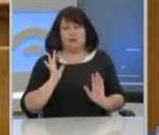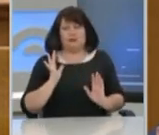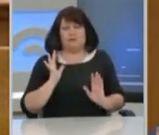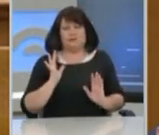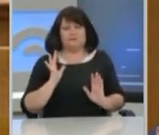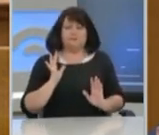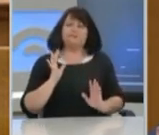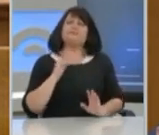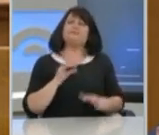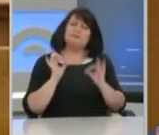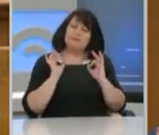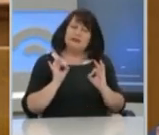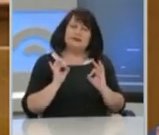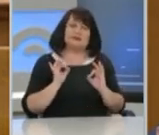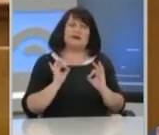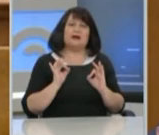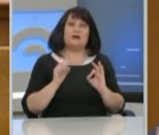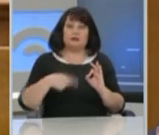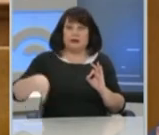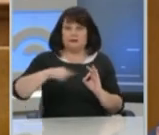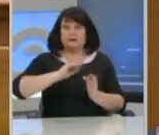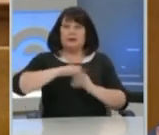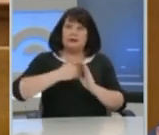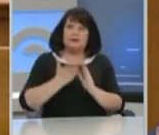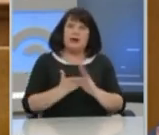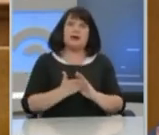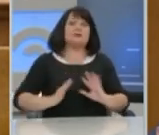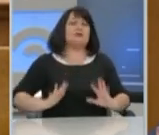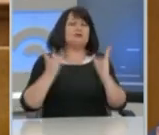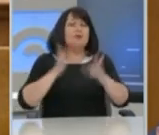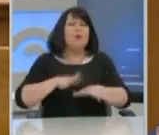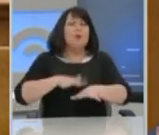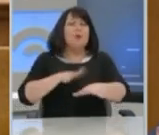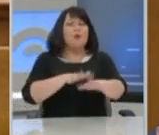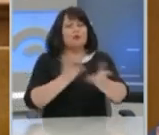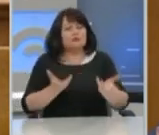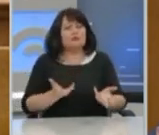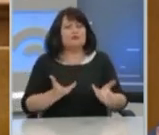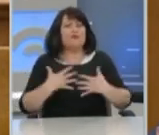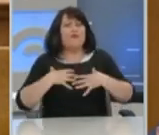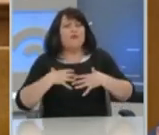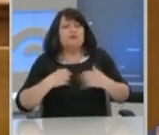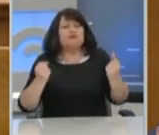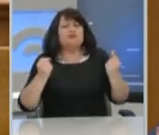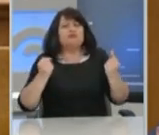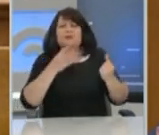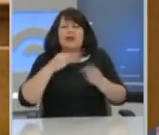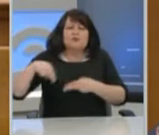και μάλιστα αντιμνημονιακοί που ενδιαφέρονται και για τις κινητοποιήσεις και για την οργή του λαού που έχει γίνει